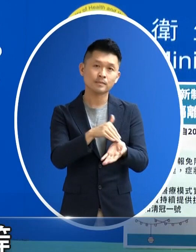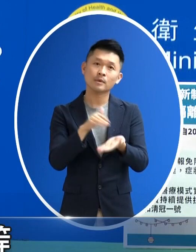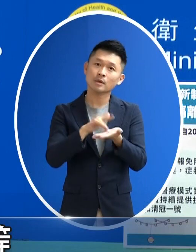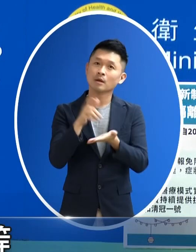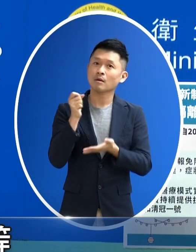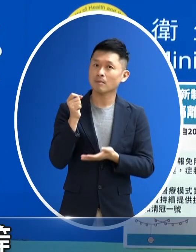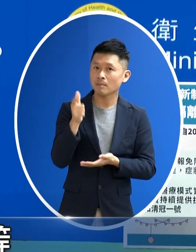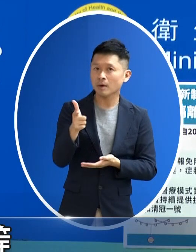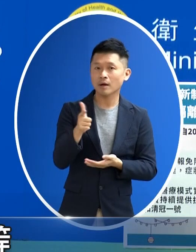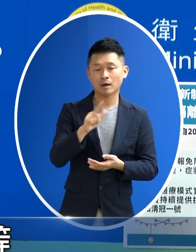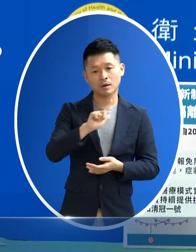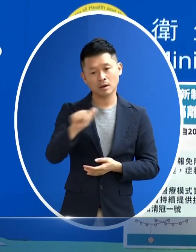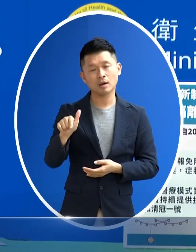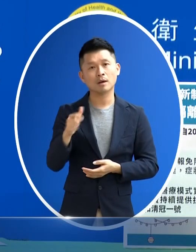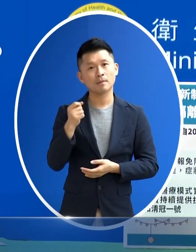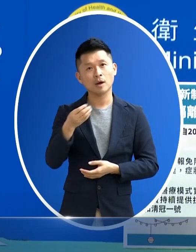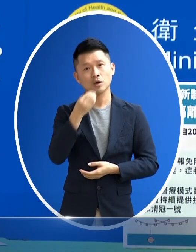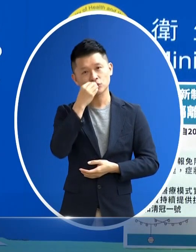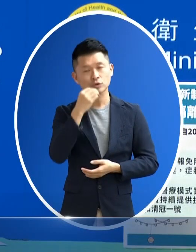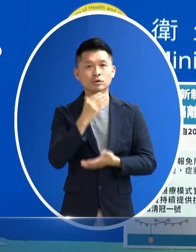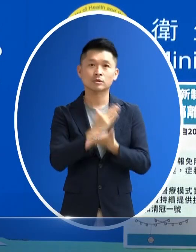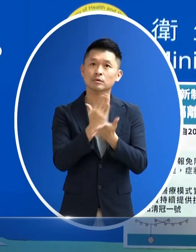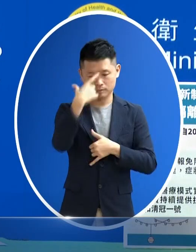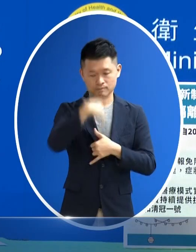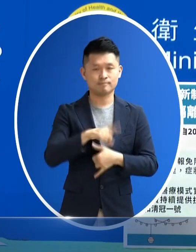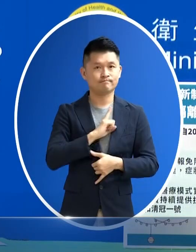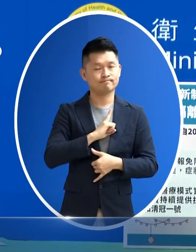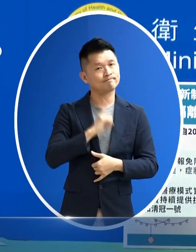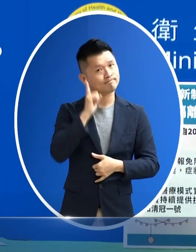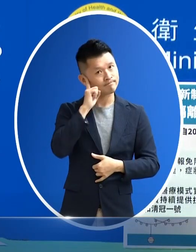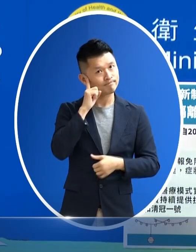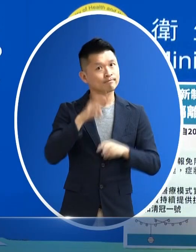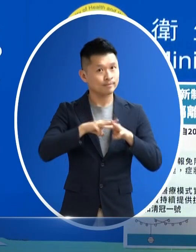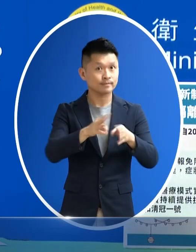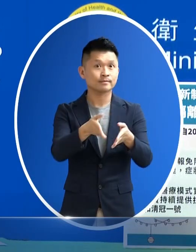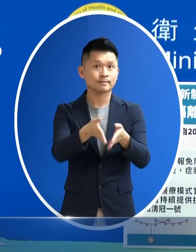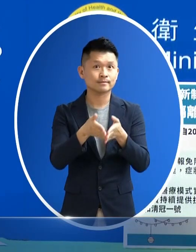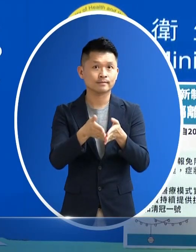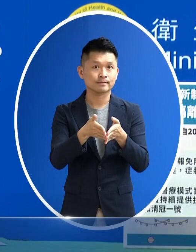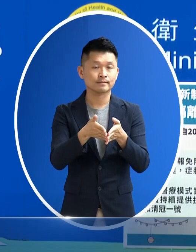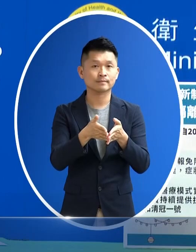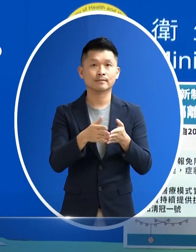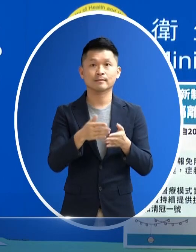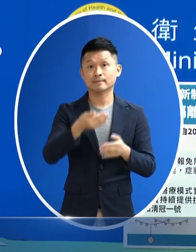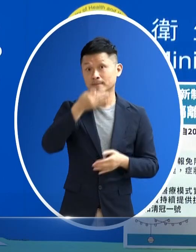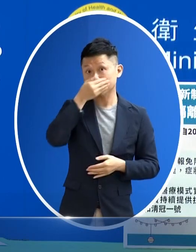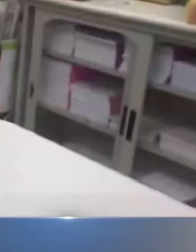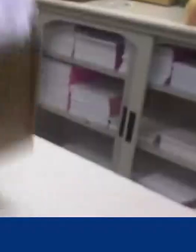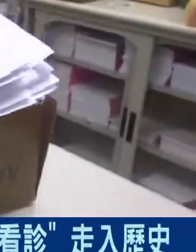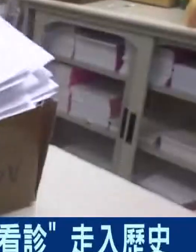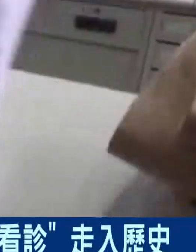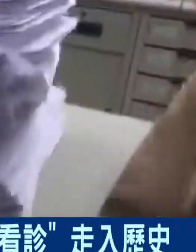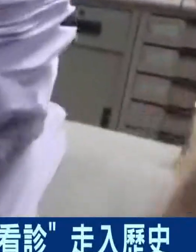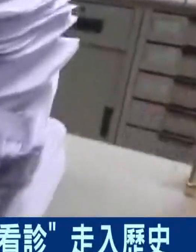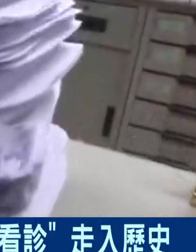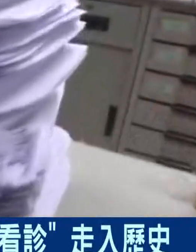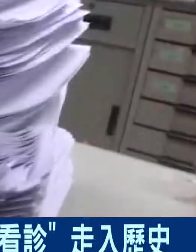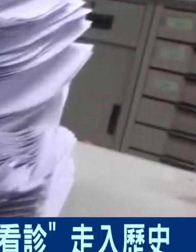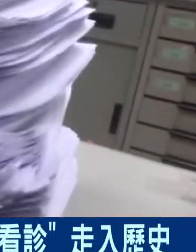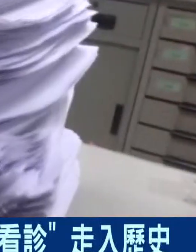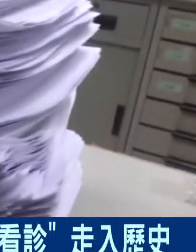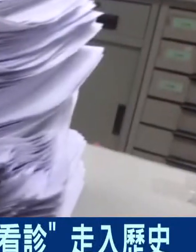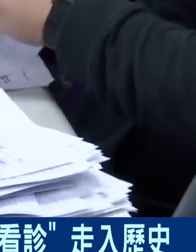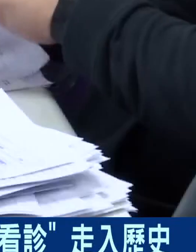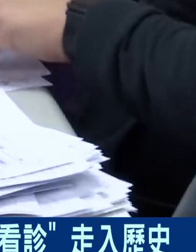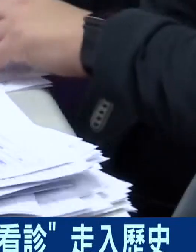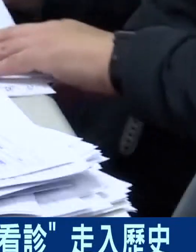说这个购物等等，这些是生活所必须必要的外出的话，就请全程要佩戴口罩。 保险局也指出，按照保